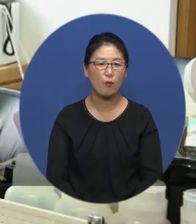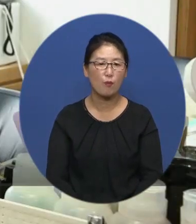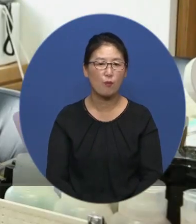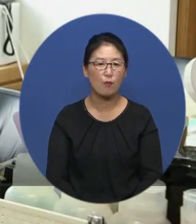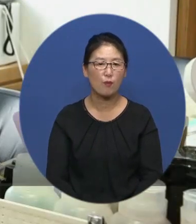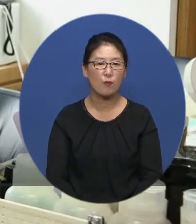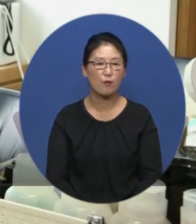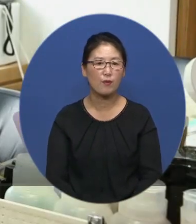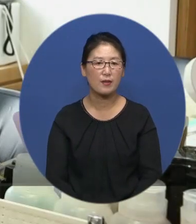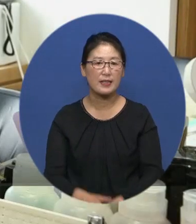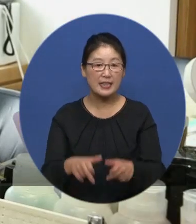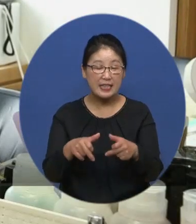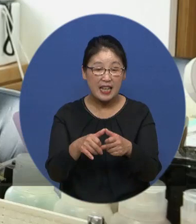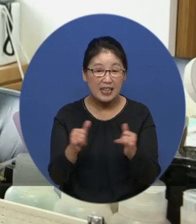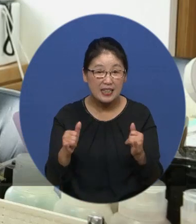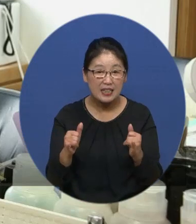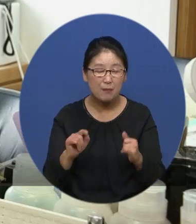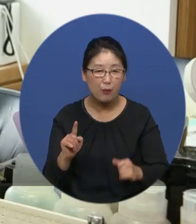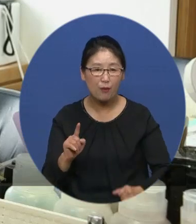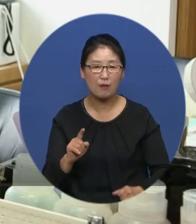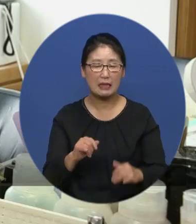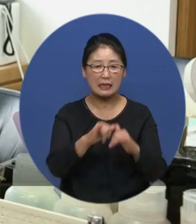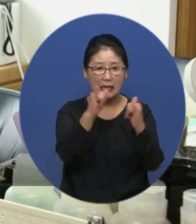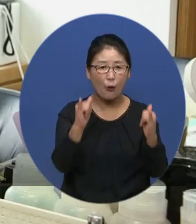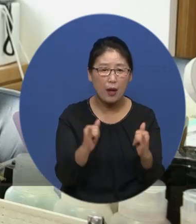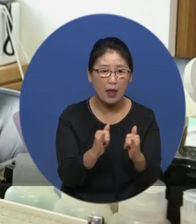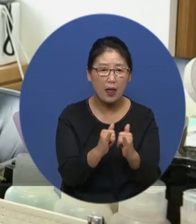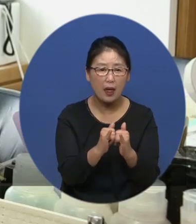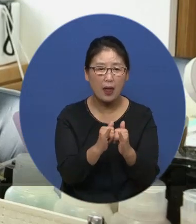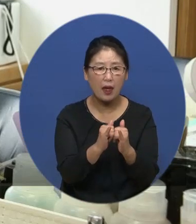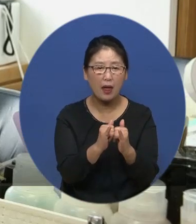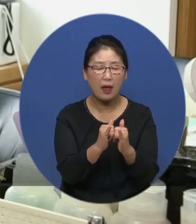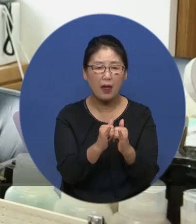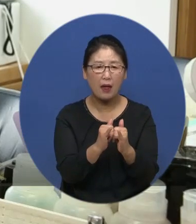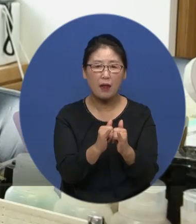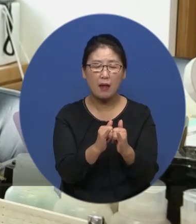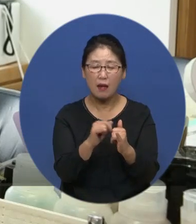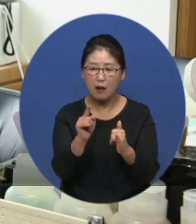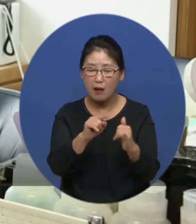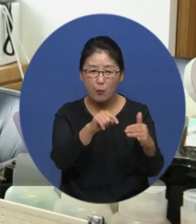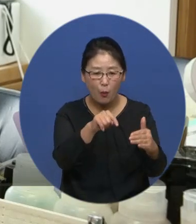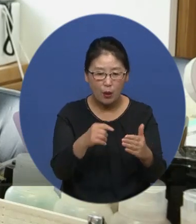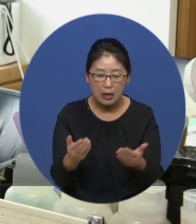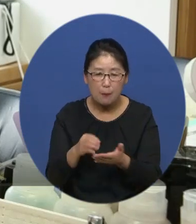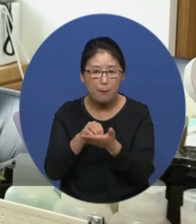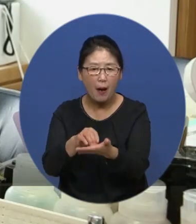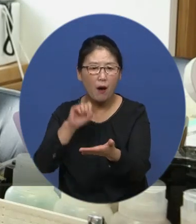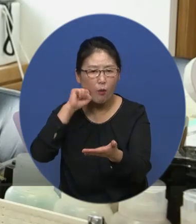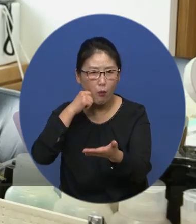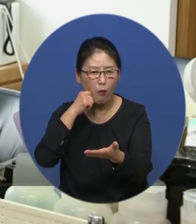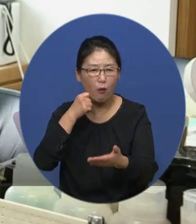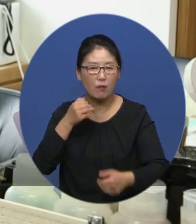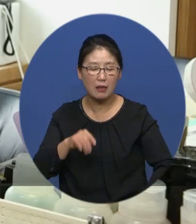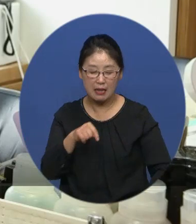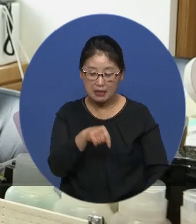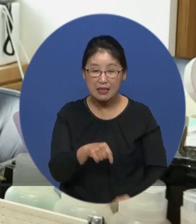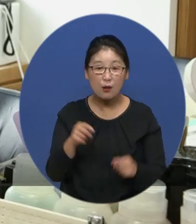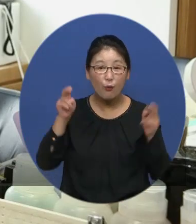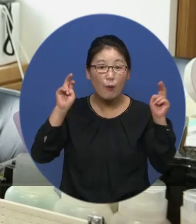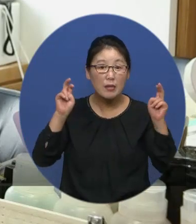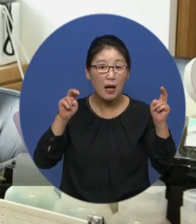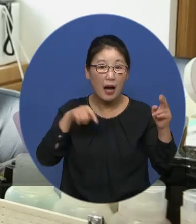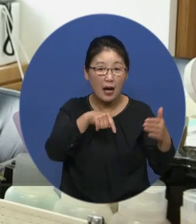일단 장애인들은 사회에 나가서 쉽게 직장 구해주는 게 아니잖아요. 근데 여기 회사 같은